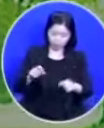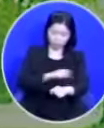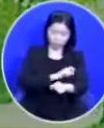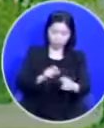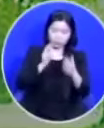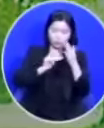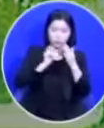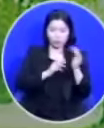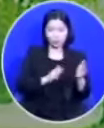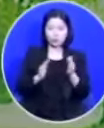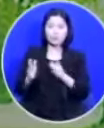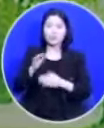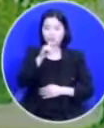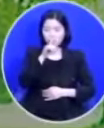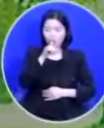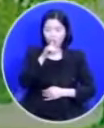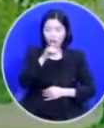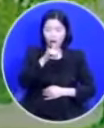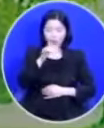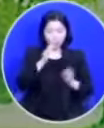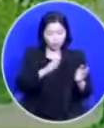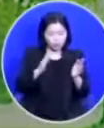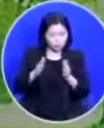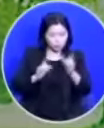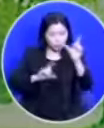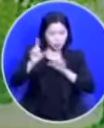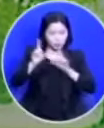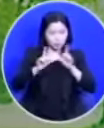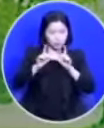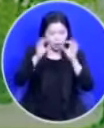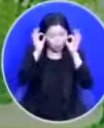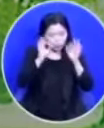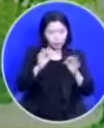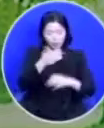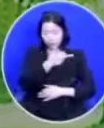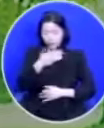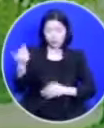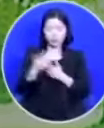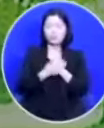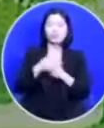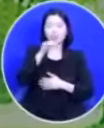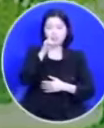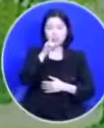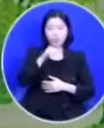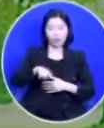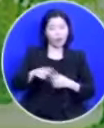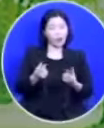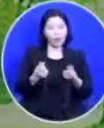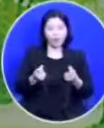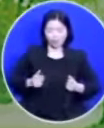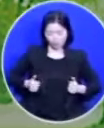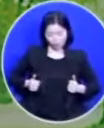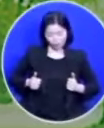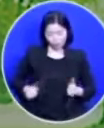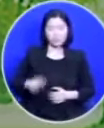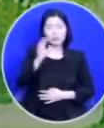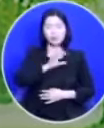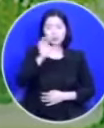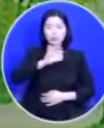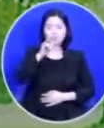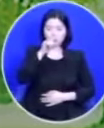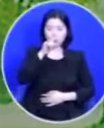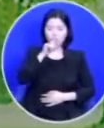계세요 그 특성 준비하는 모습을 보는것 자체가 큰 어 내가 됐습니다 그렇게 열심히 연습을 하세요